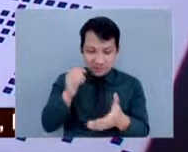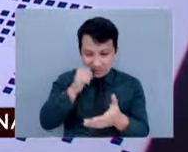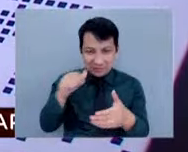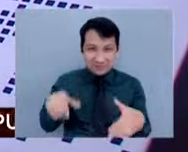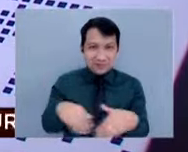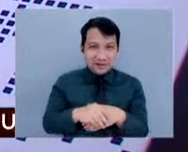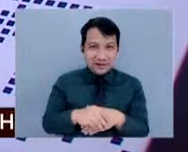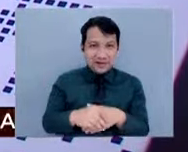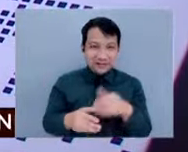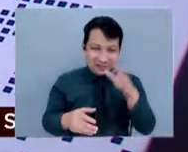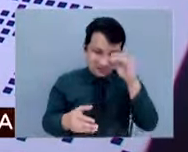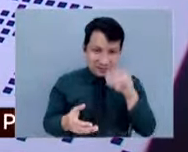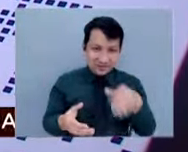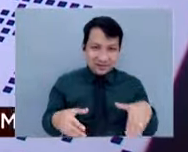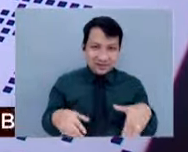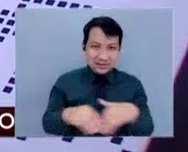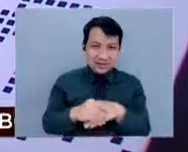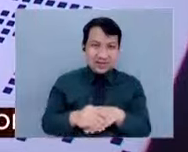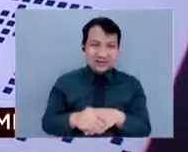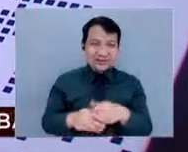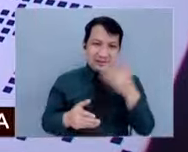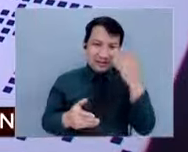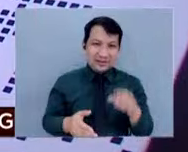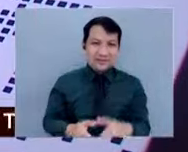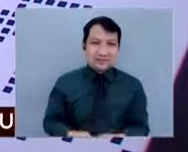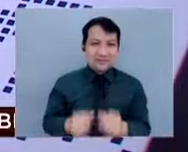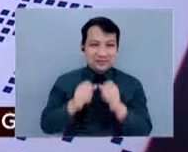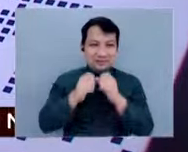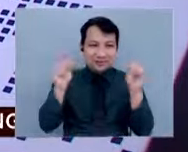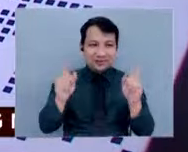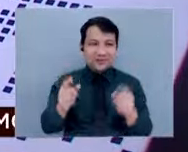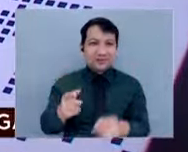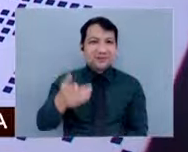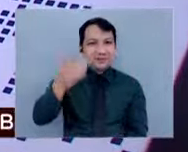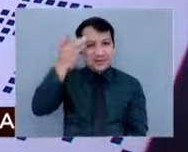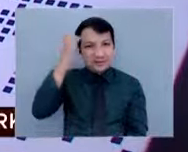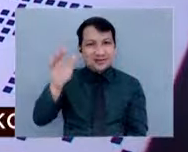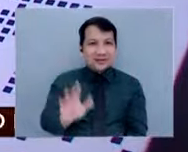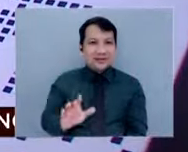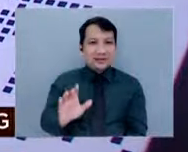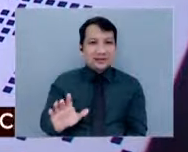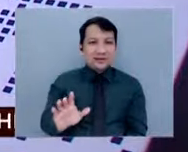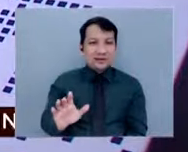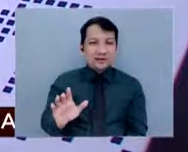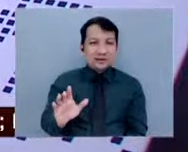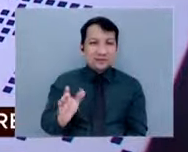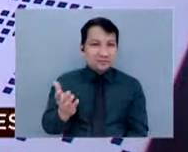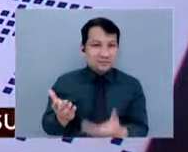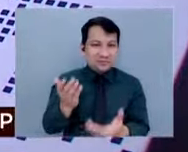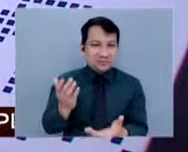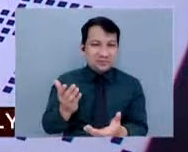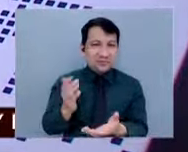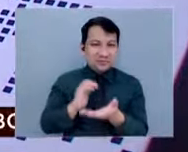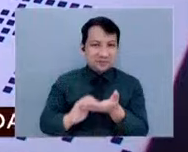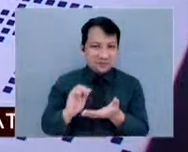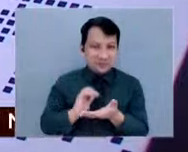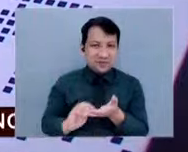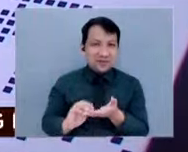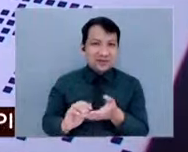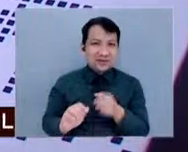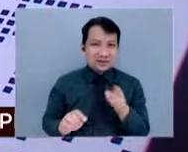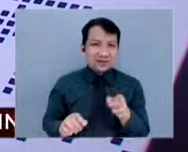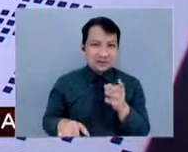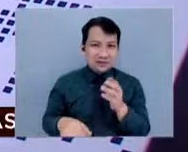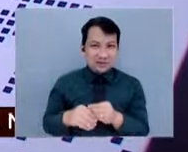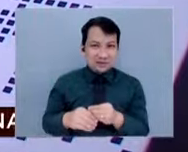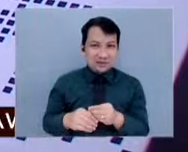talaga alam yun? Hindi daw siya eh, gulatan daw. Magaling yun, magaling kumanta yung bride eh. Baka nakapag-practice, hindi pong, ito may dala